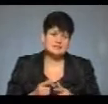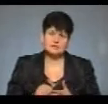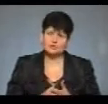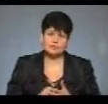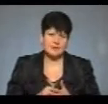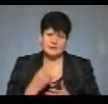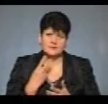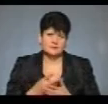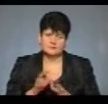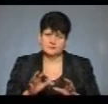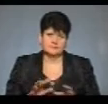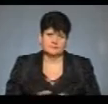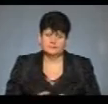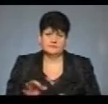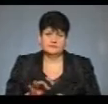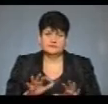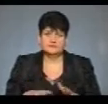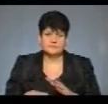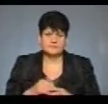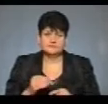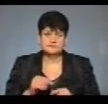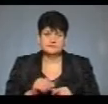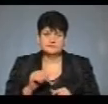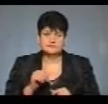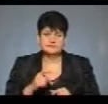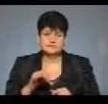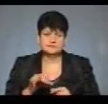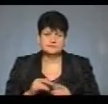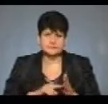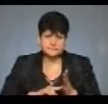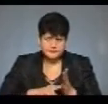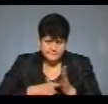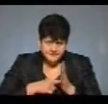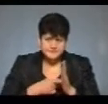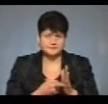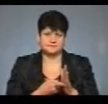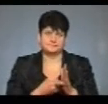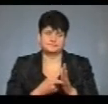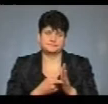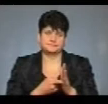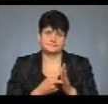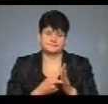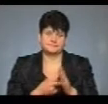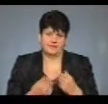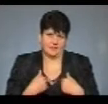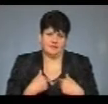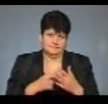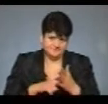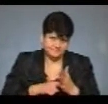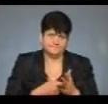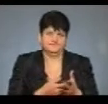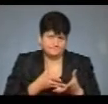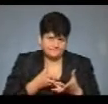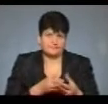не передбачені в законі України про місцеві вибори, хоча дехто наполегливо десь так нас в тому числі старався переконувати,